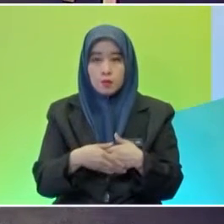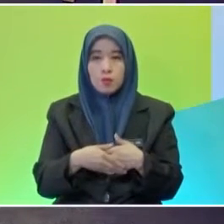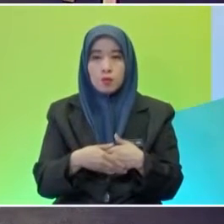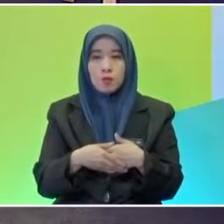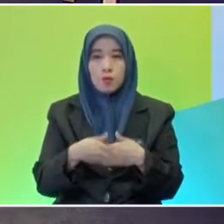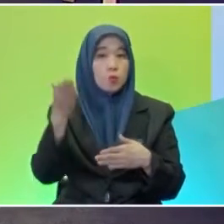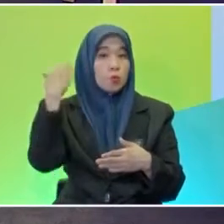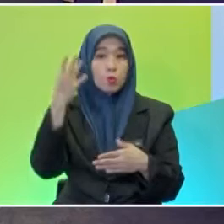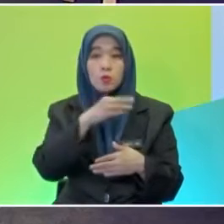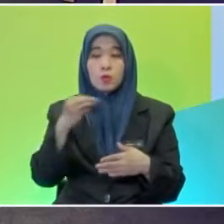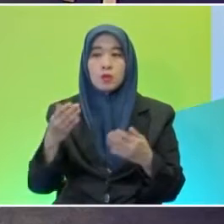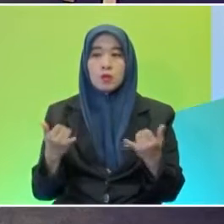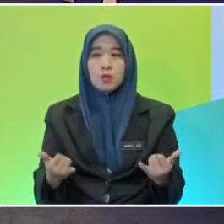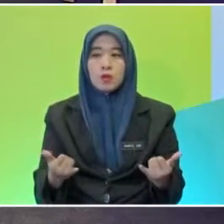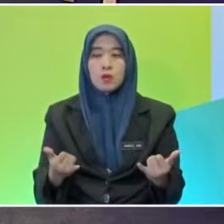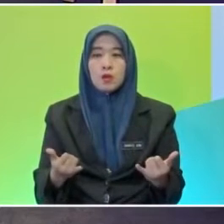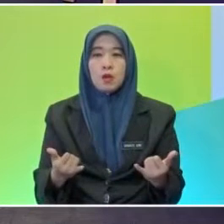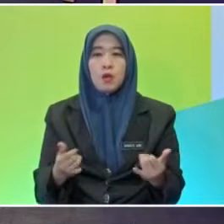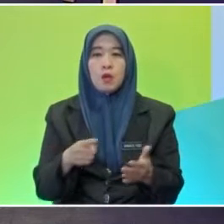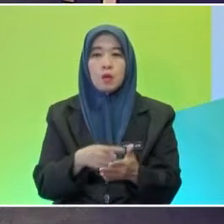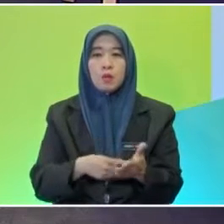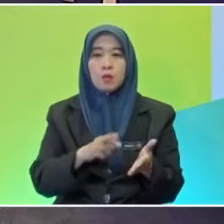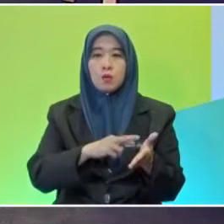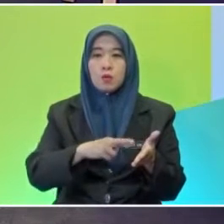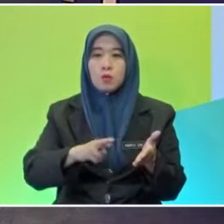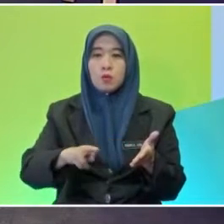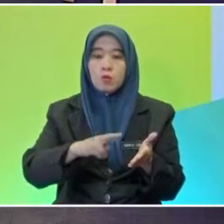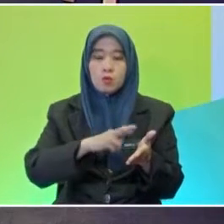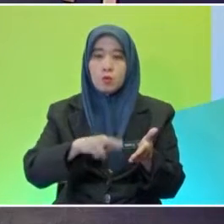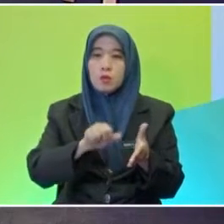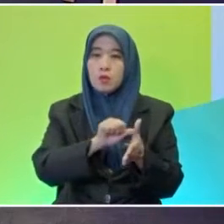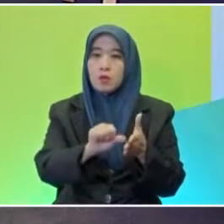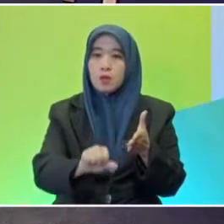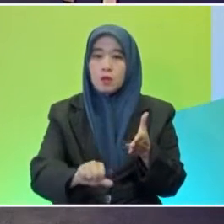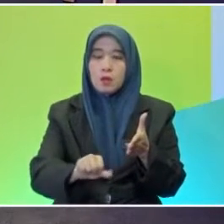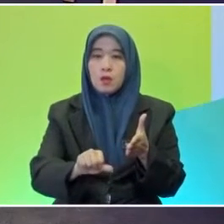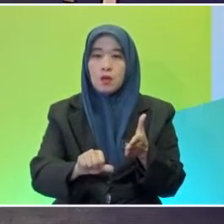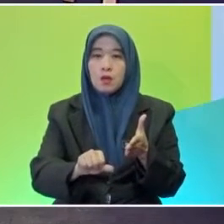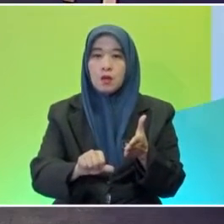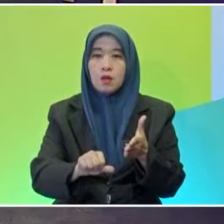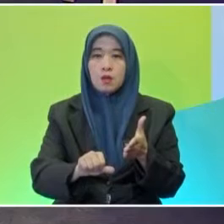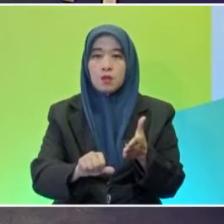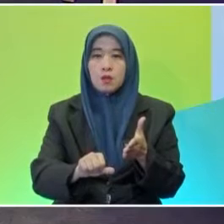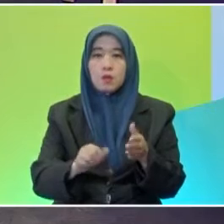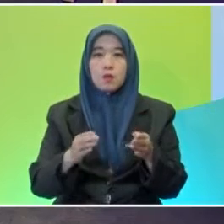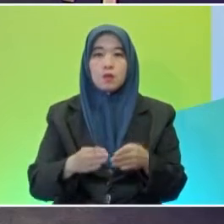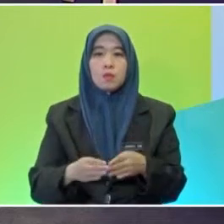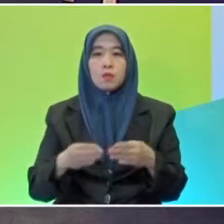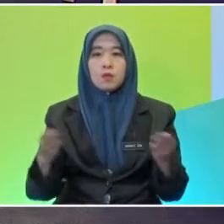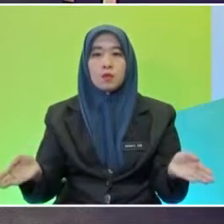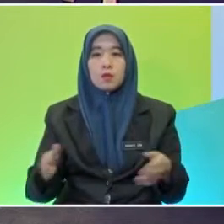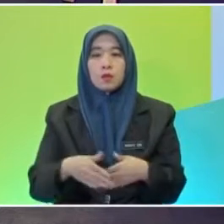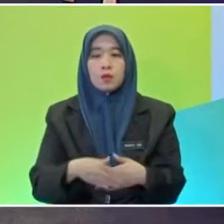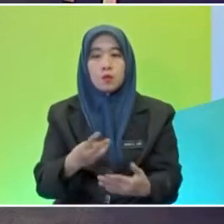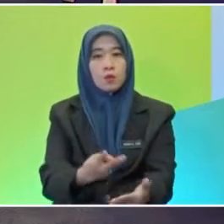rumusan untuk apa yang kita pelajari pada hari ini untuk bahasa Melayu warisan kita Sebelum saya